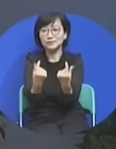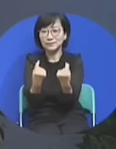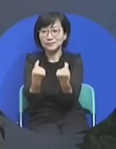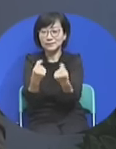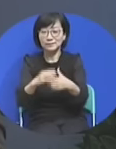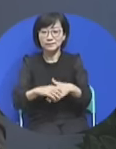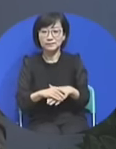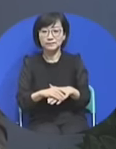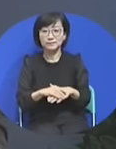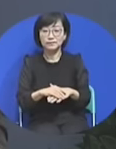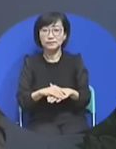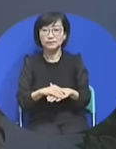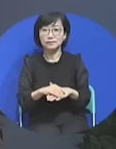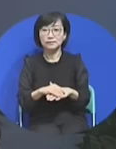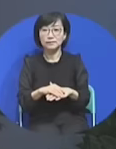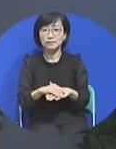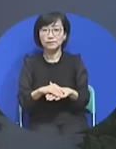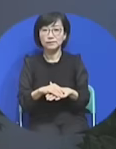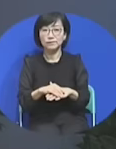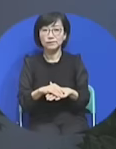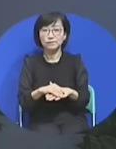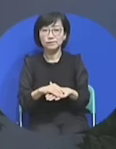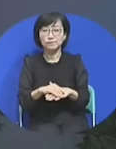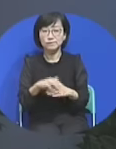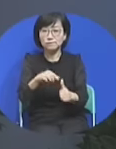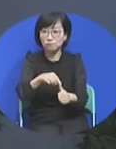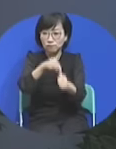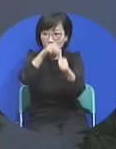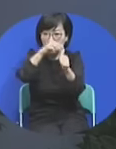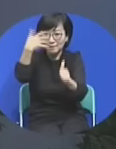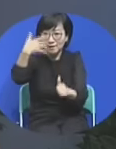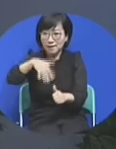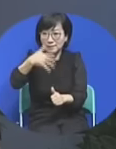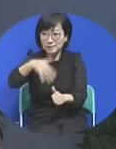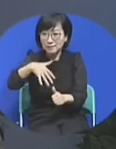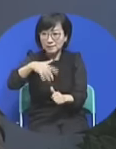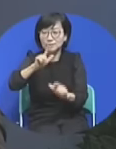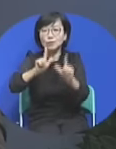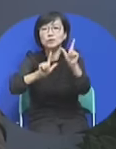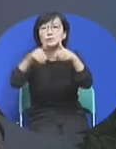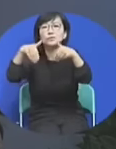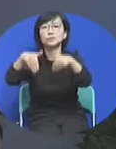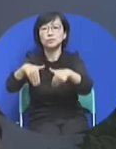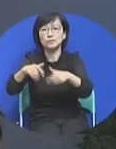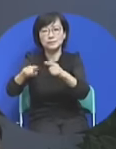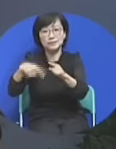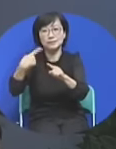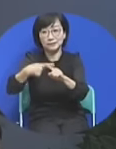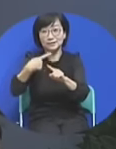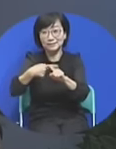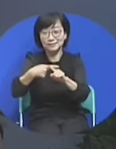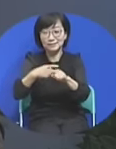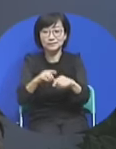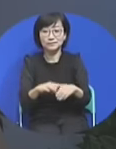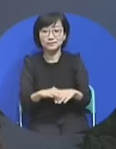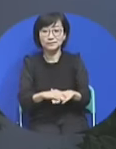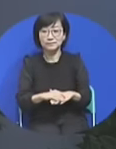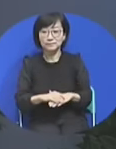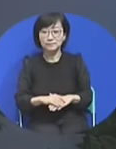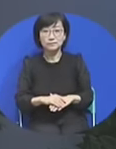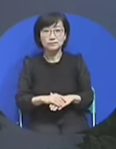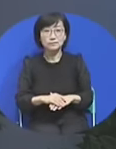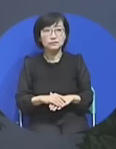구원 못 받았다는 것은 노예가 돼 있는 거예요. The fact that you're not saved means that you're enslaved. 그렇잖아요. Isn't that true?